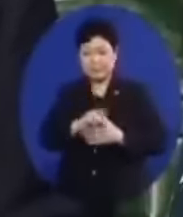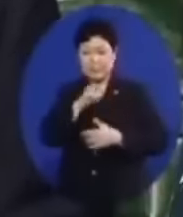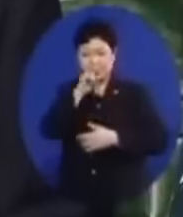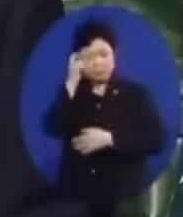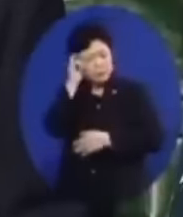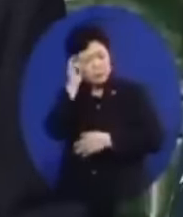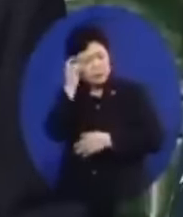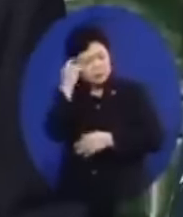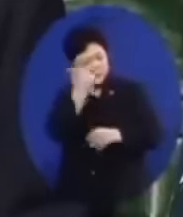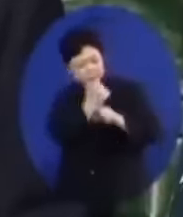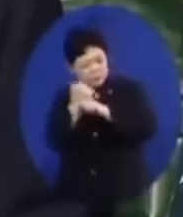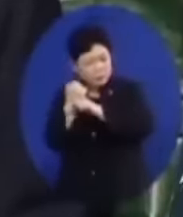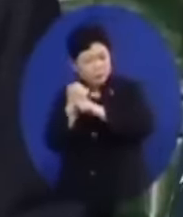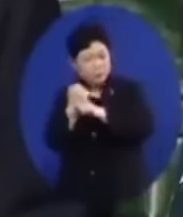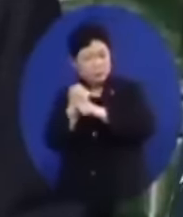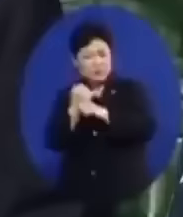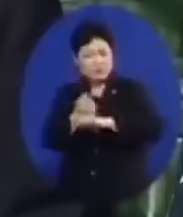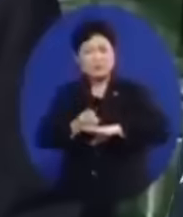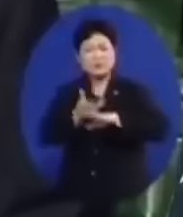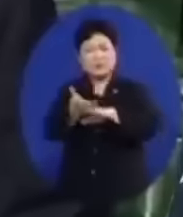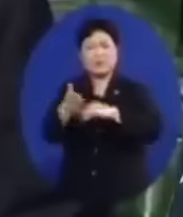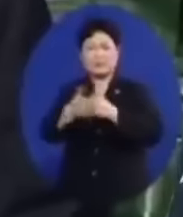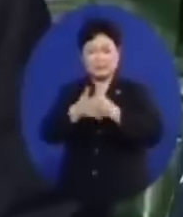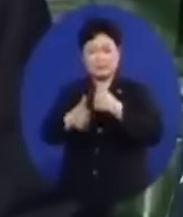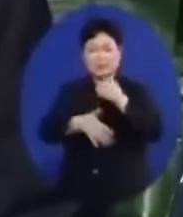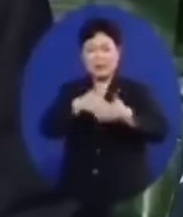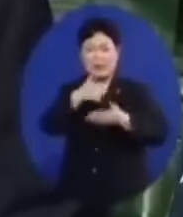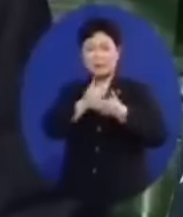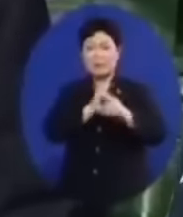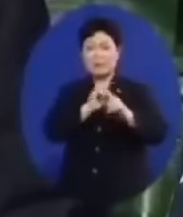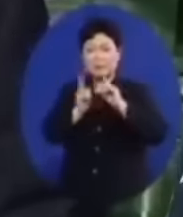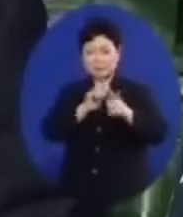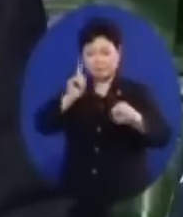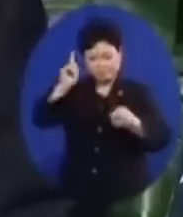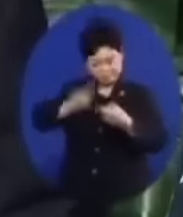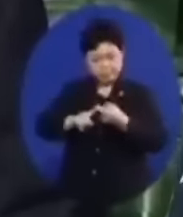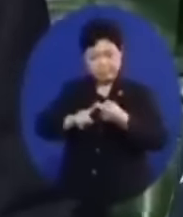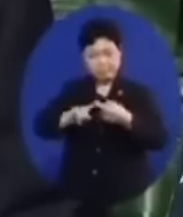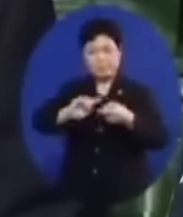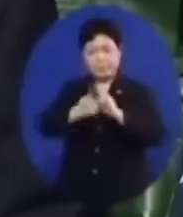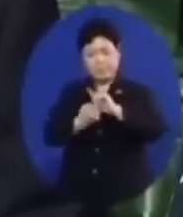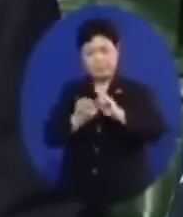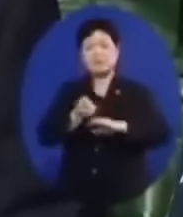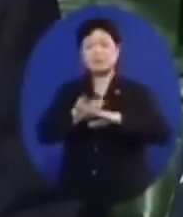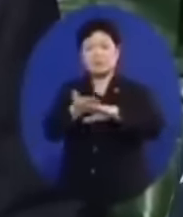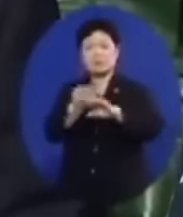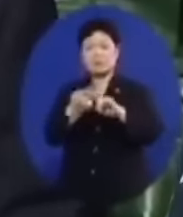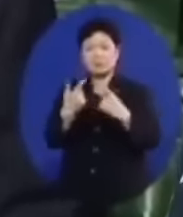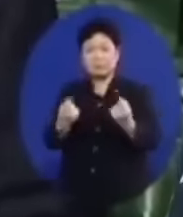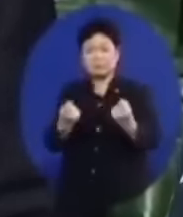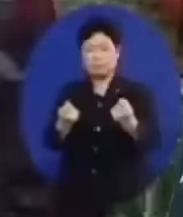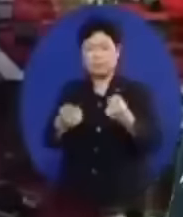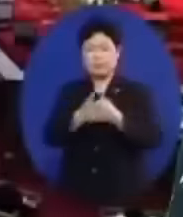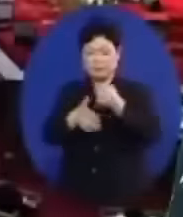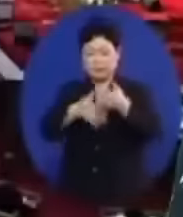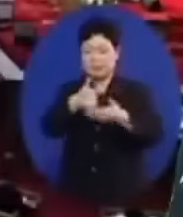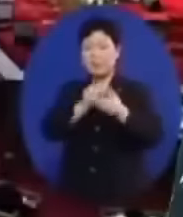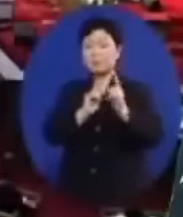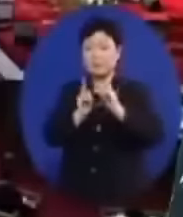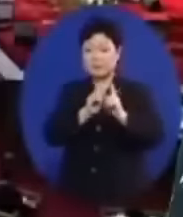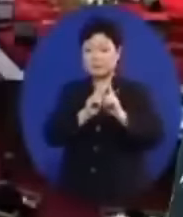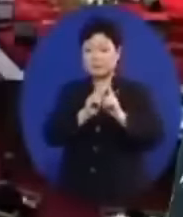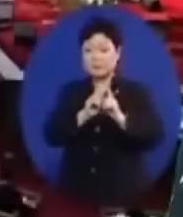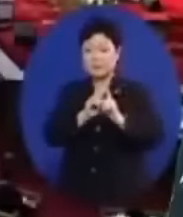묵상하고 연구해서 전하는 것이기 때문에 하나님 말씀을 대신 전하는 것입니다. 그러므로 하나님